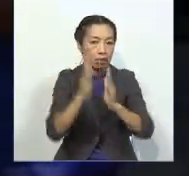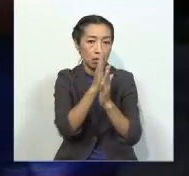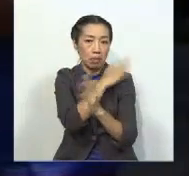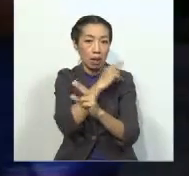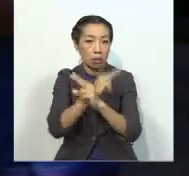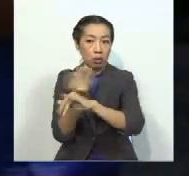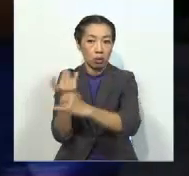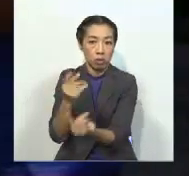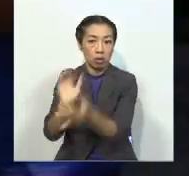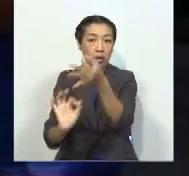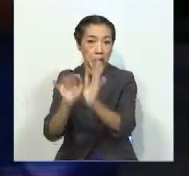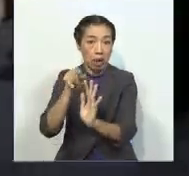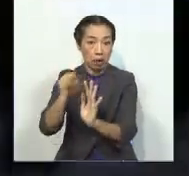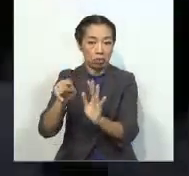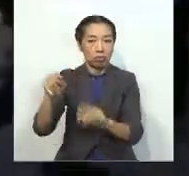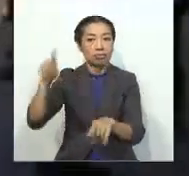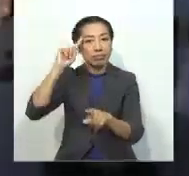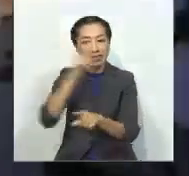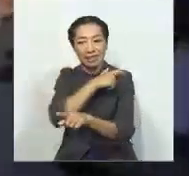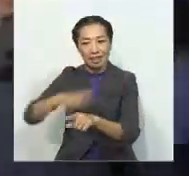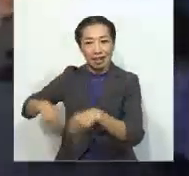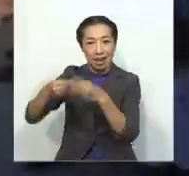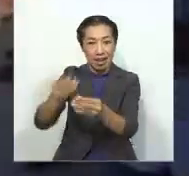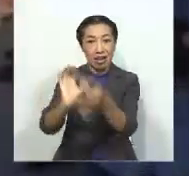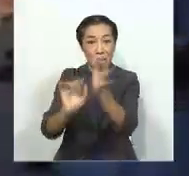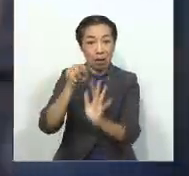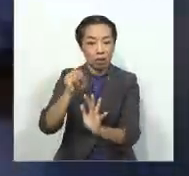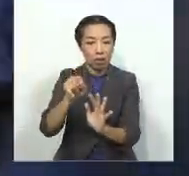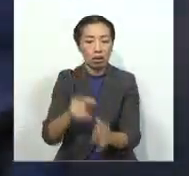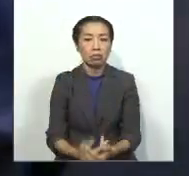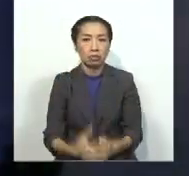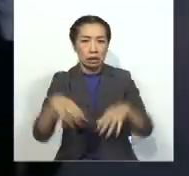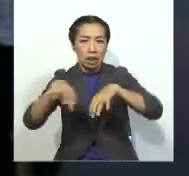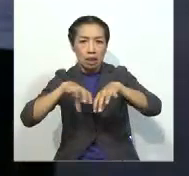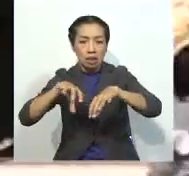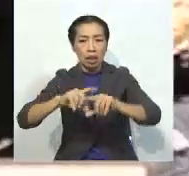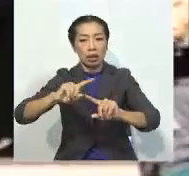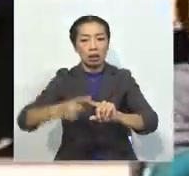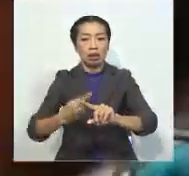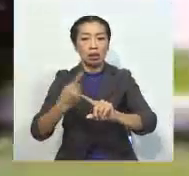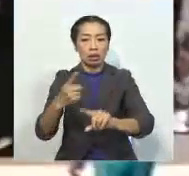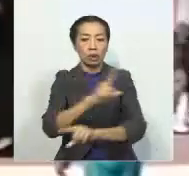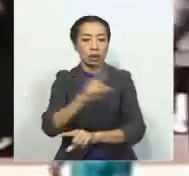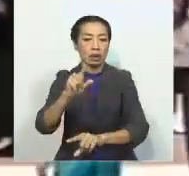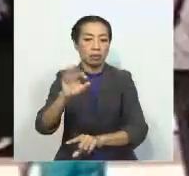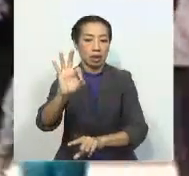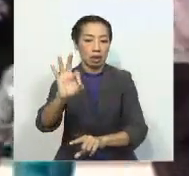พสรีระสังขารพระเทพวิทยาคมหรือหลวงพ่อคูณปริสุทธโธที่จะมีขึ้นในวันที่29มกราค